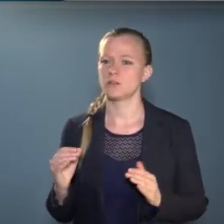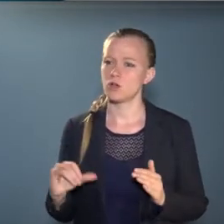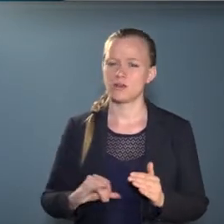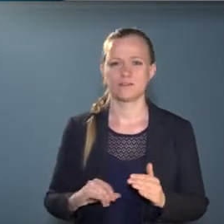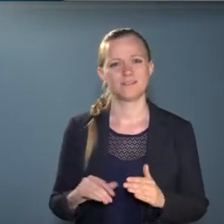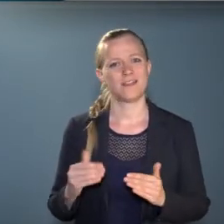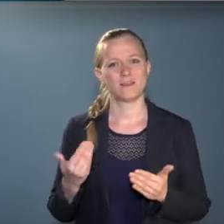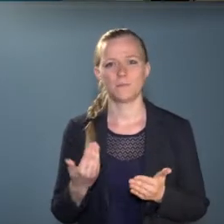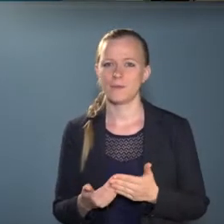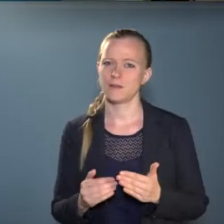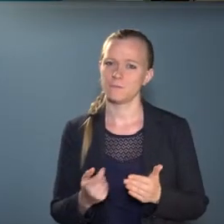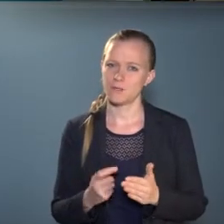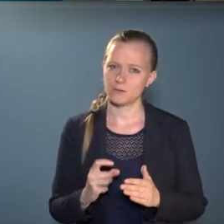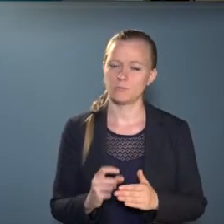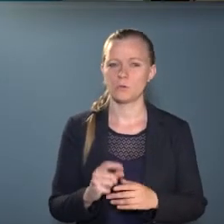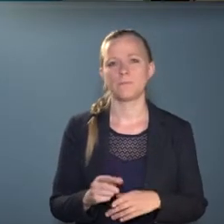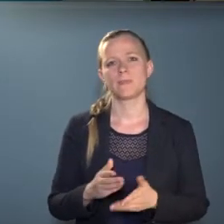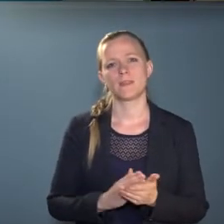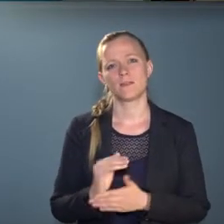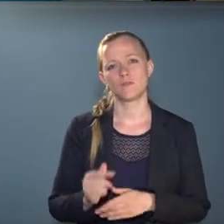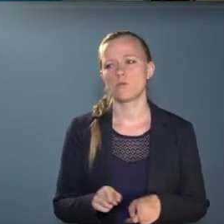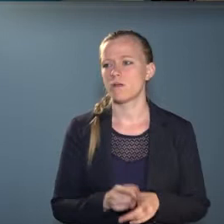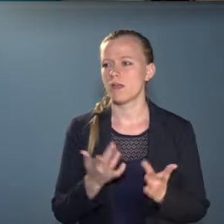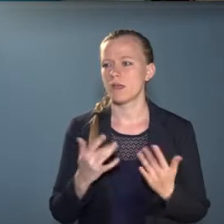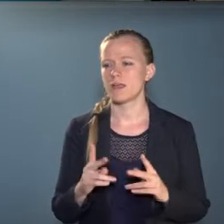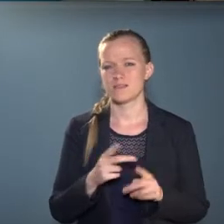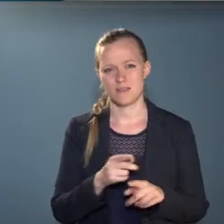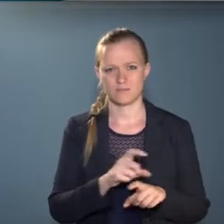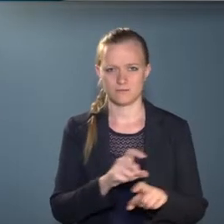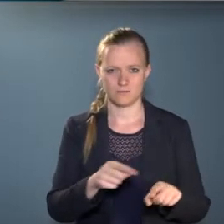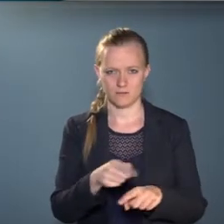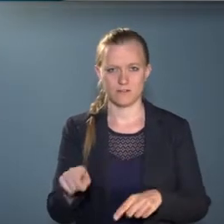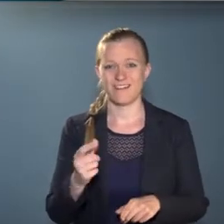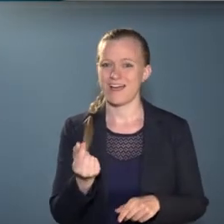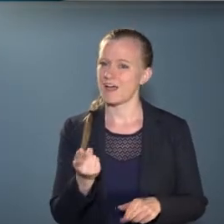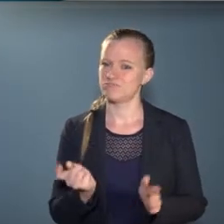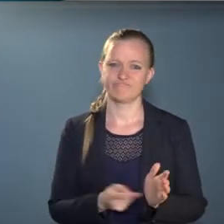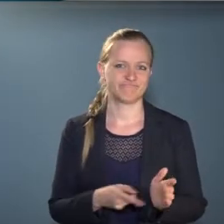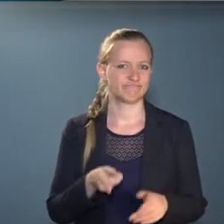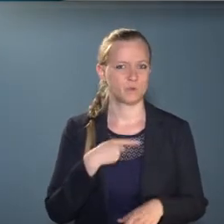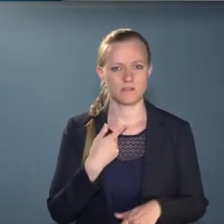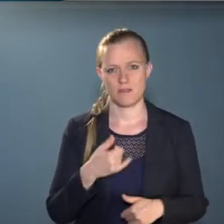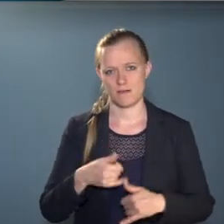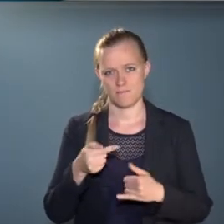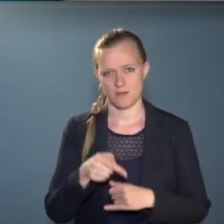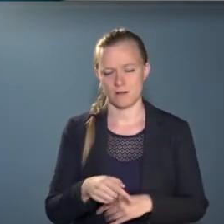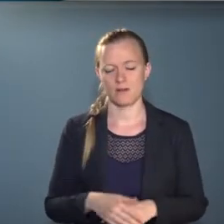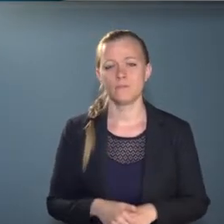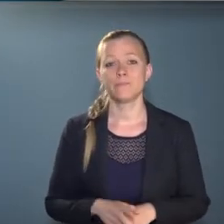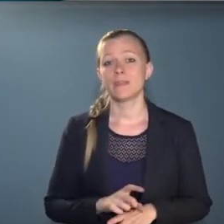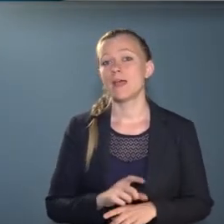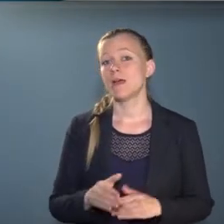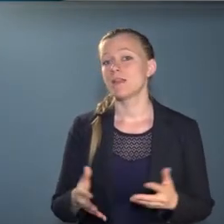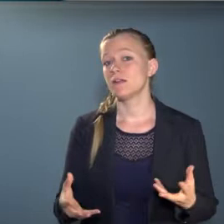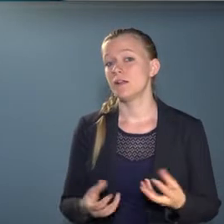béremelés az utóbbi években a szolgáltatókat is olyan helyzetbe hozta, ami az árak emelésére kényszerített. Ezzel